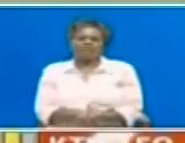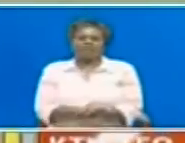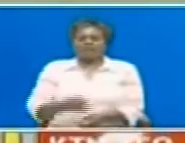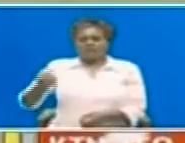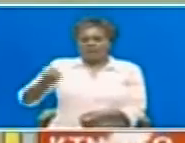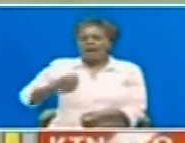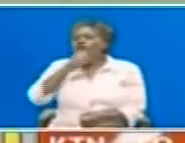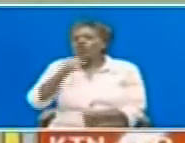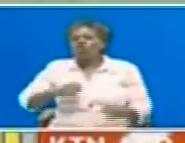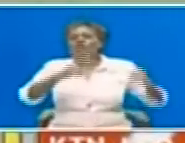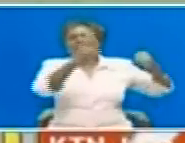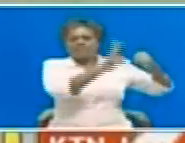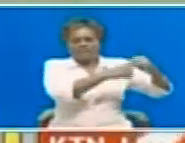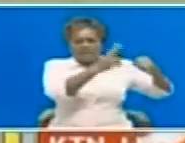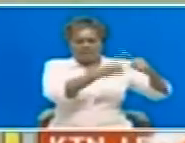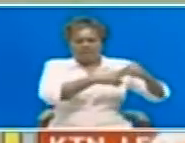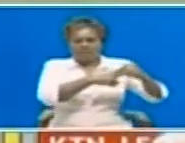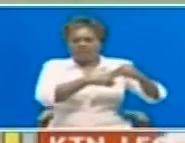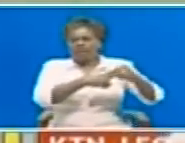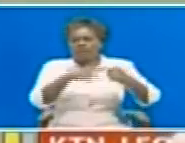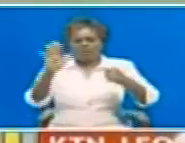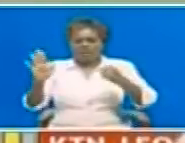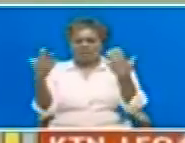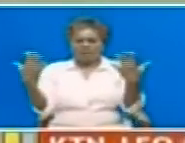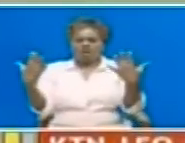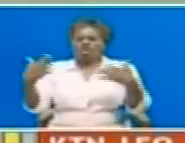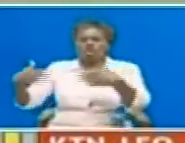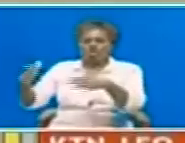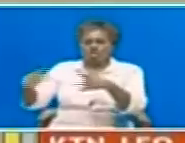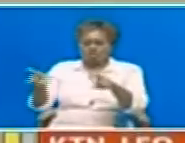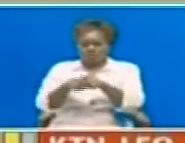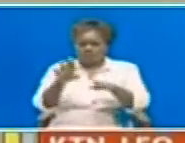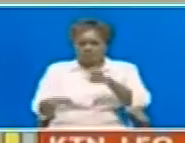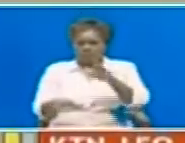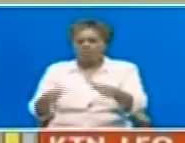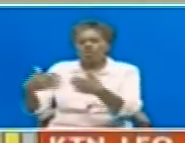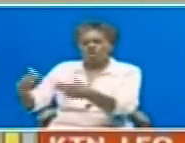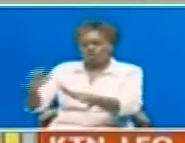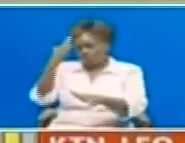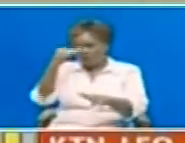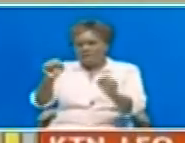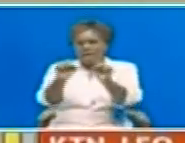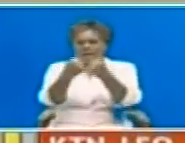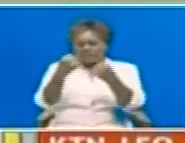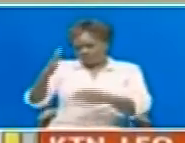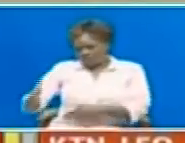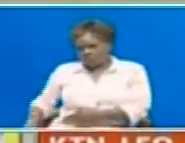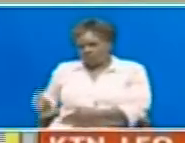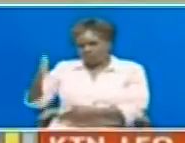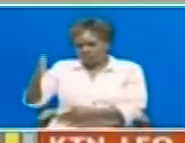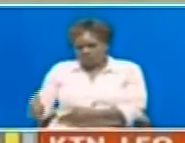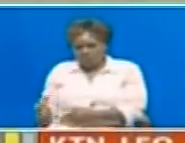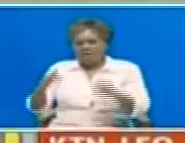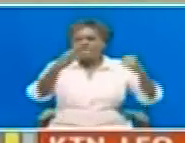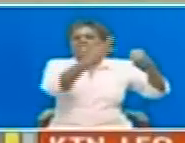Msichana wa miaka saba alipoteza mguu na mkono, huku mguu mwengine ukisalia kigutu kutokana na ajali ya gari la moshi iliyomkanyaga